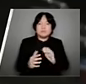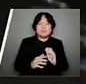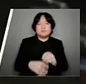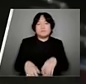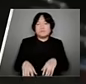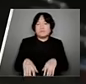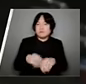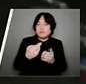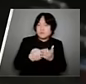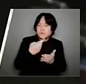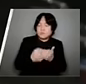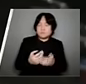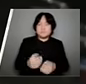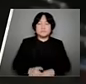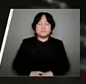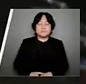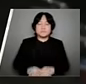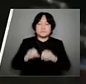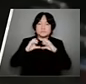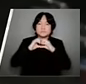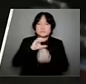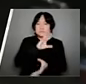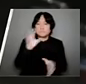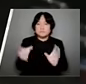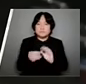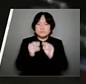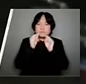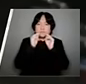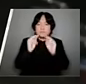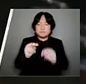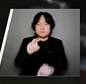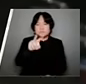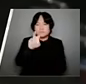Aurora para sa GMA Integrated News, ako si Ian Cruz, ang inyong saksi.